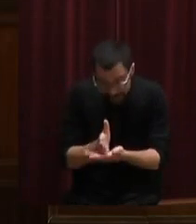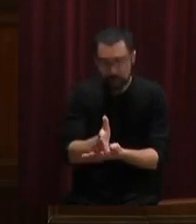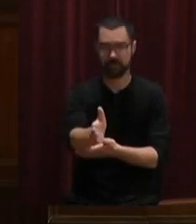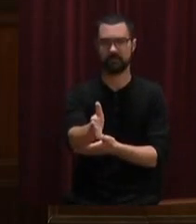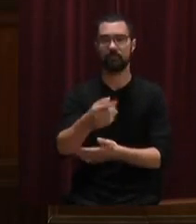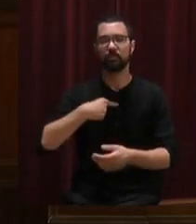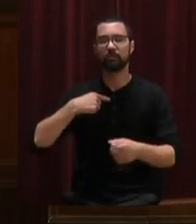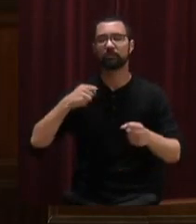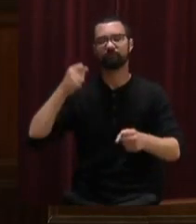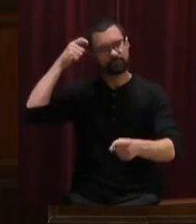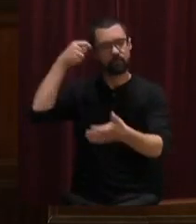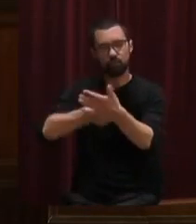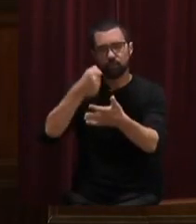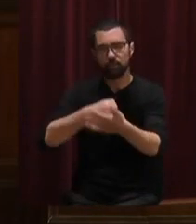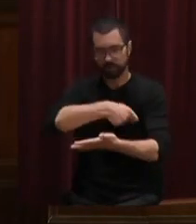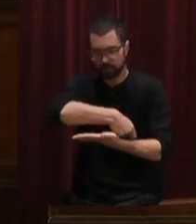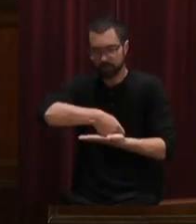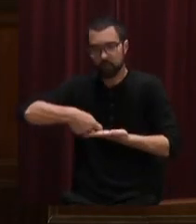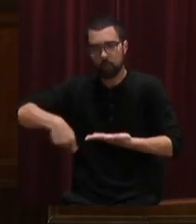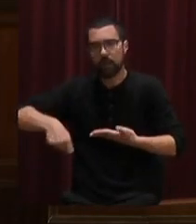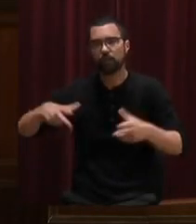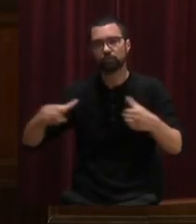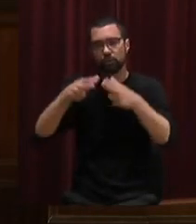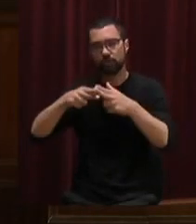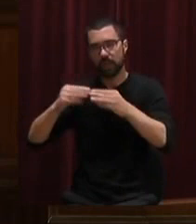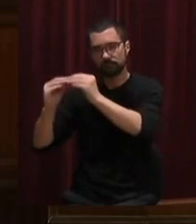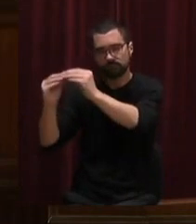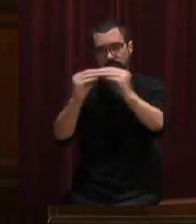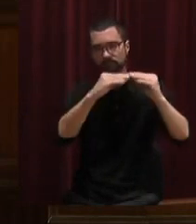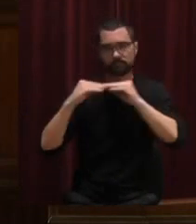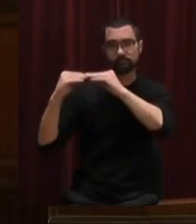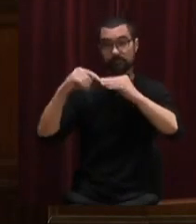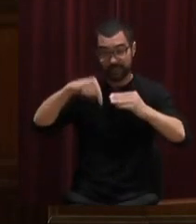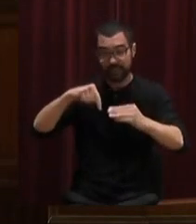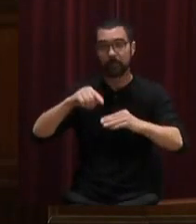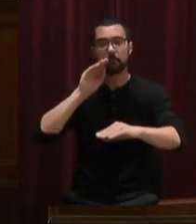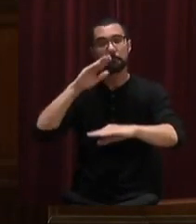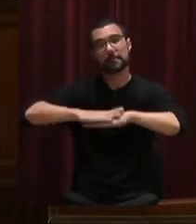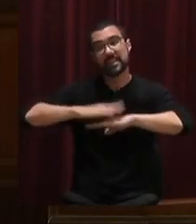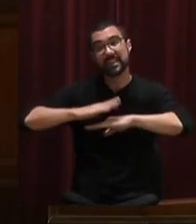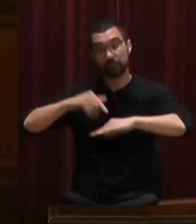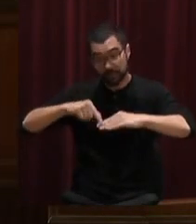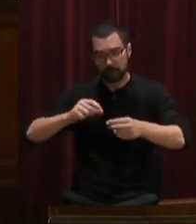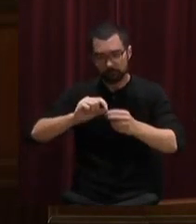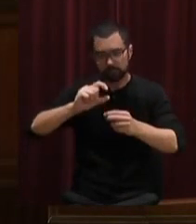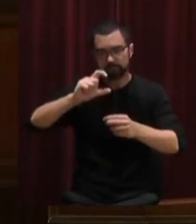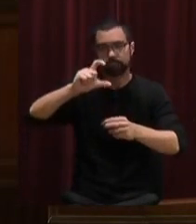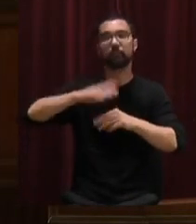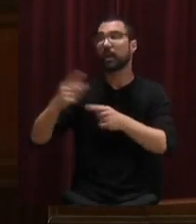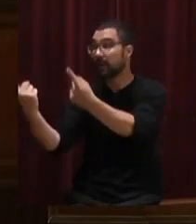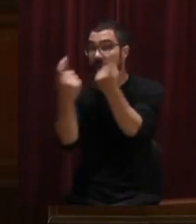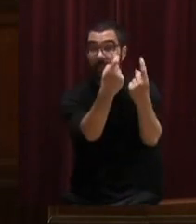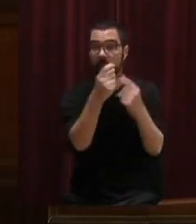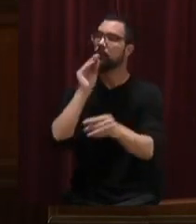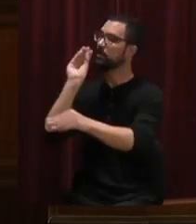renda social que garanteix el dret a seguir endavant en els pitjors moments. Aquesta renda ha de créixer per arribar a tots els ciutadans i ciutadanes que ho